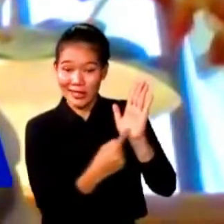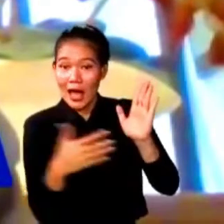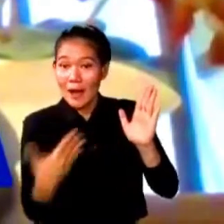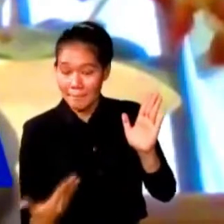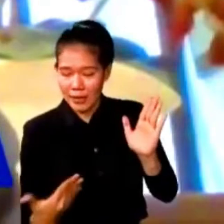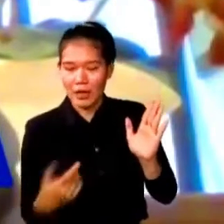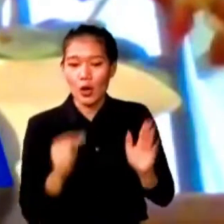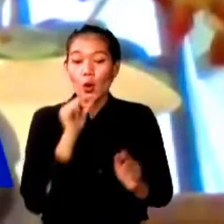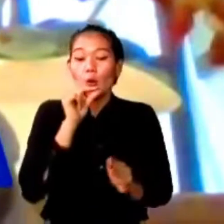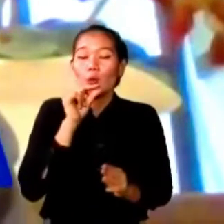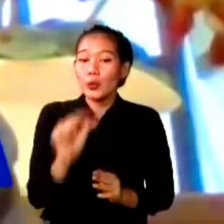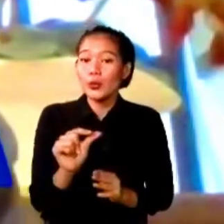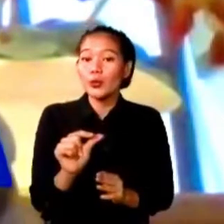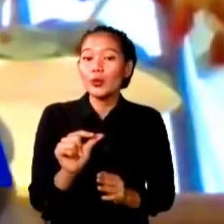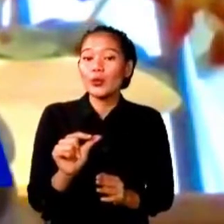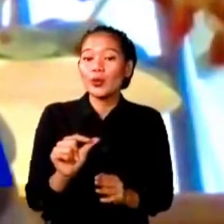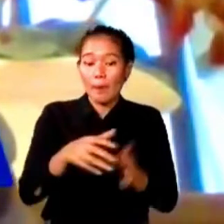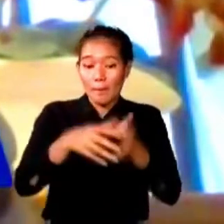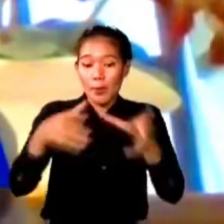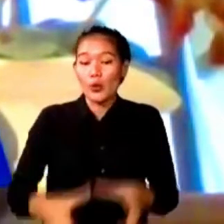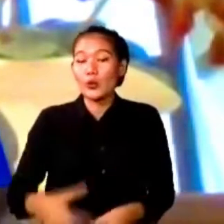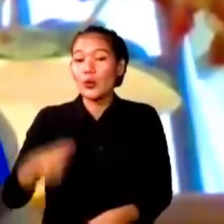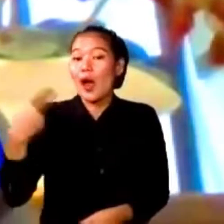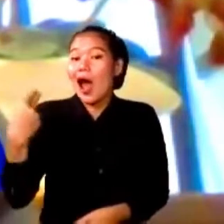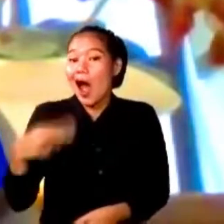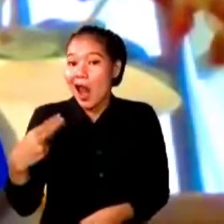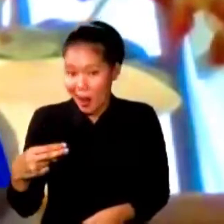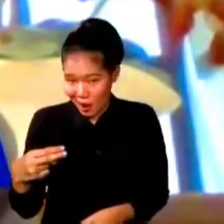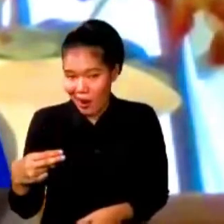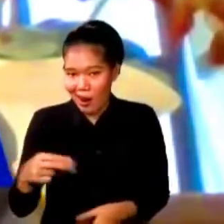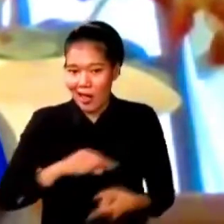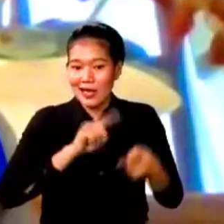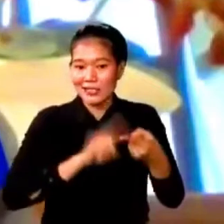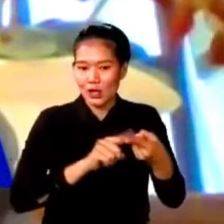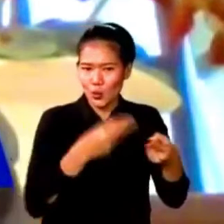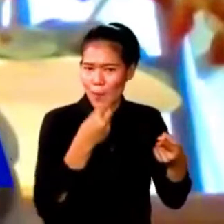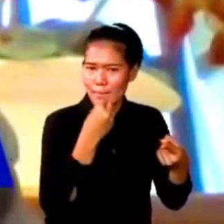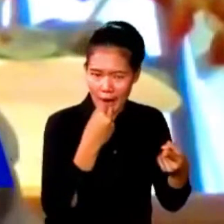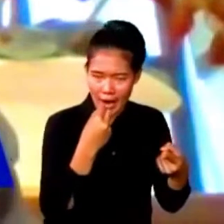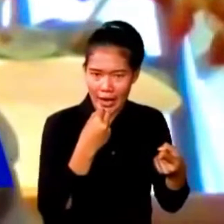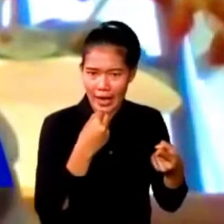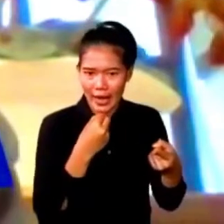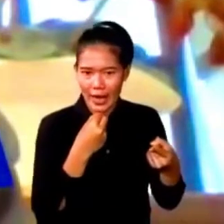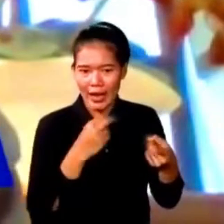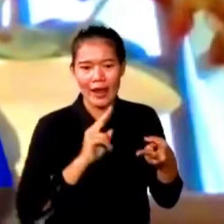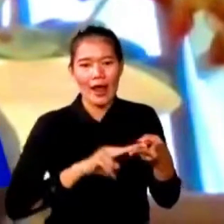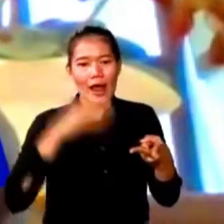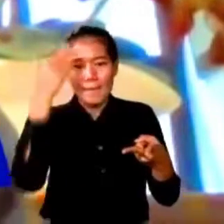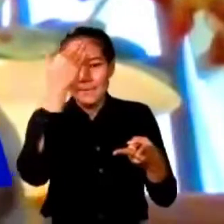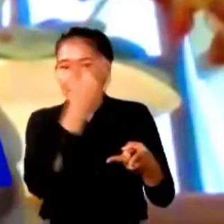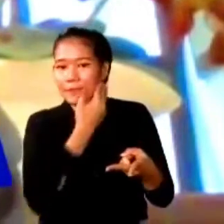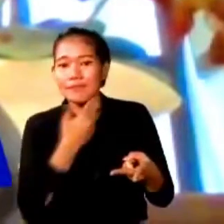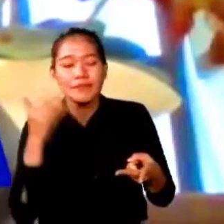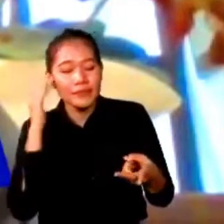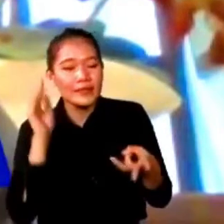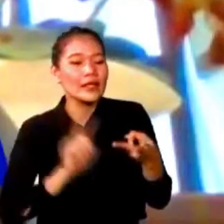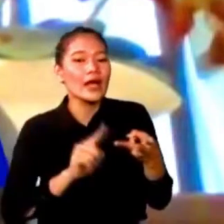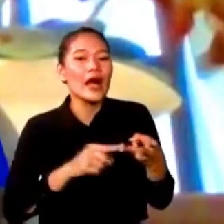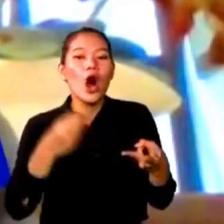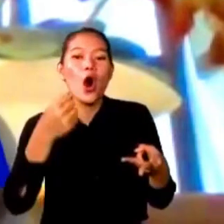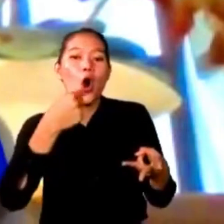untuk kepentingan jaminan produk halal itu disamping tangan kosmetika dan juga